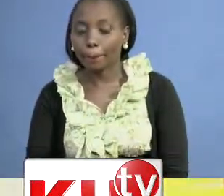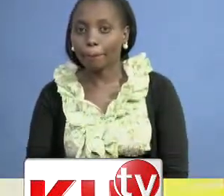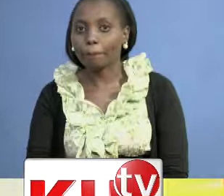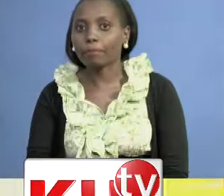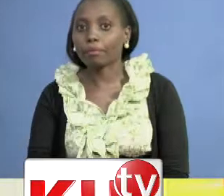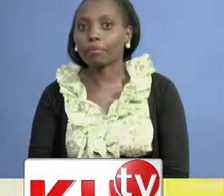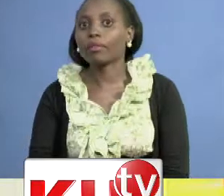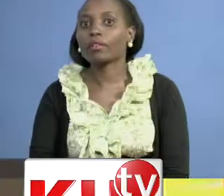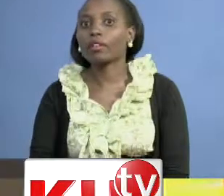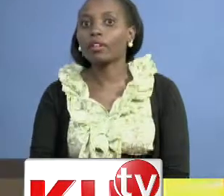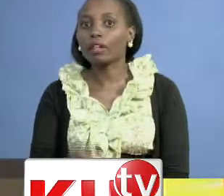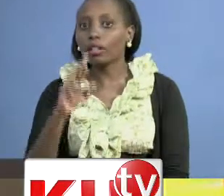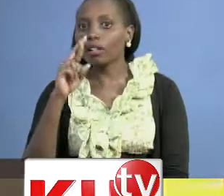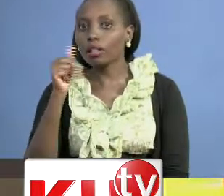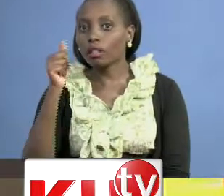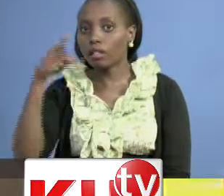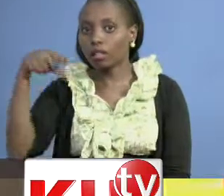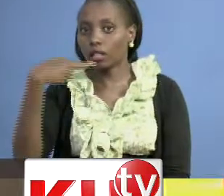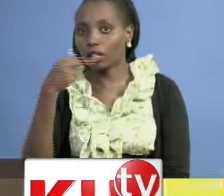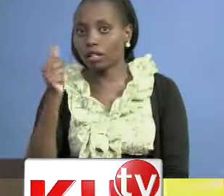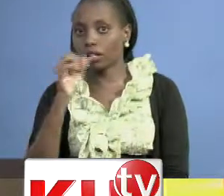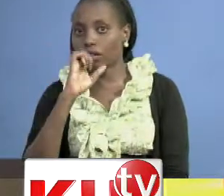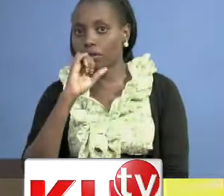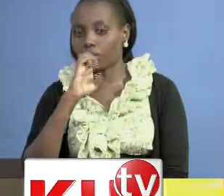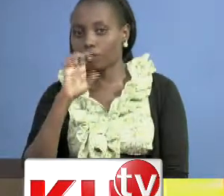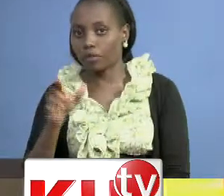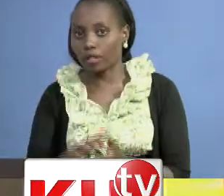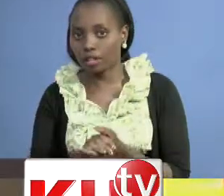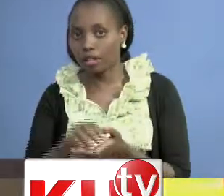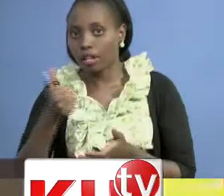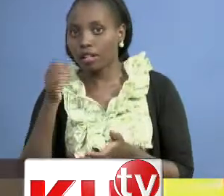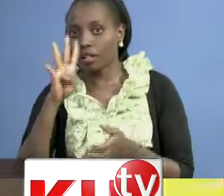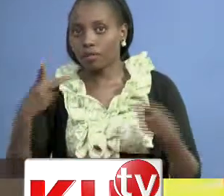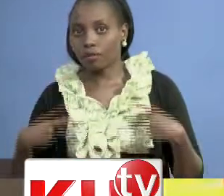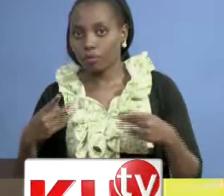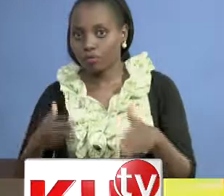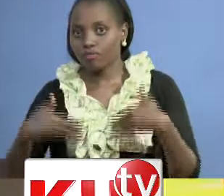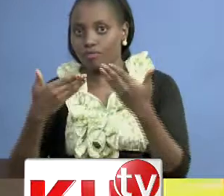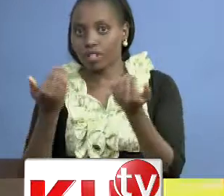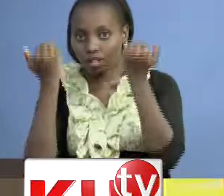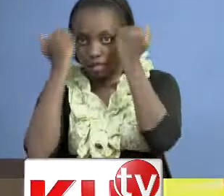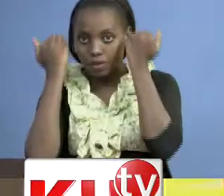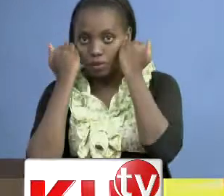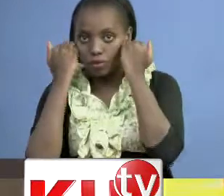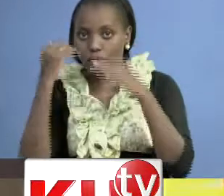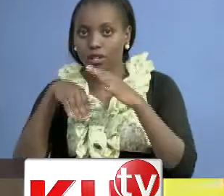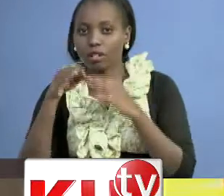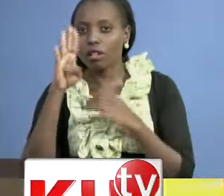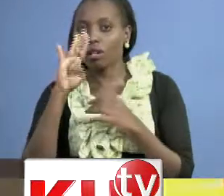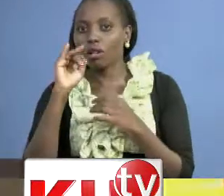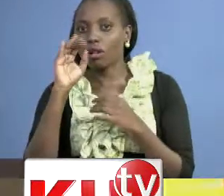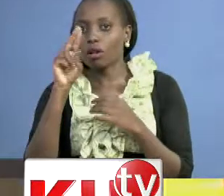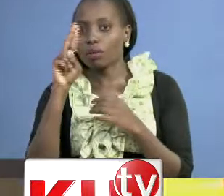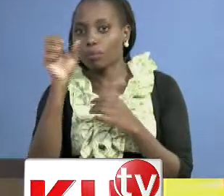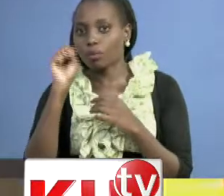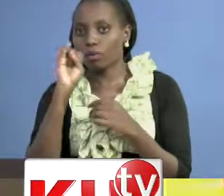Mbunge wa Budalangi Rafael Wanjala pamoja na watu wengine wane wamefikishwa katika mahakama kuu ya Busia kwa makosa ya